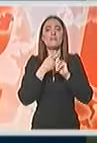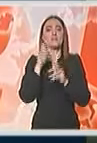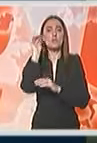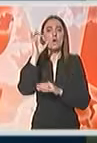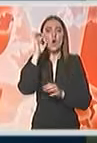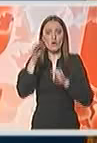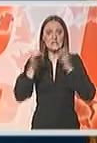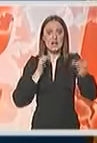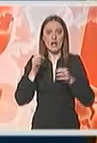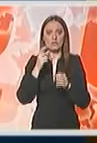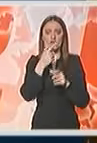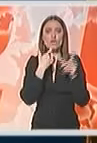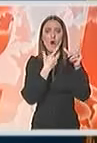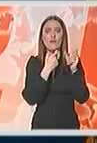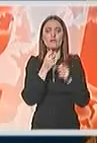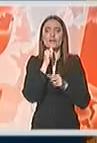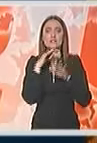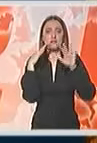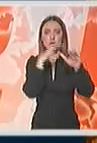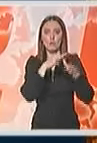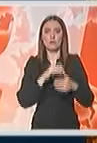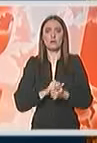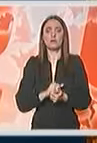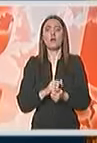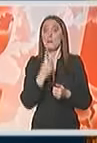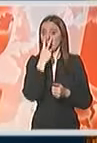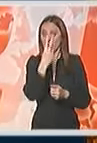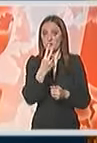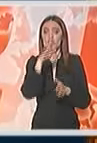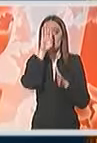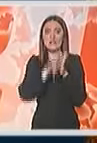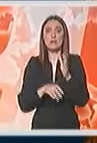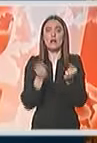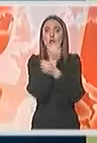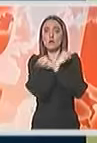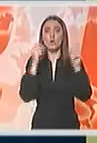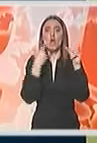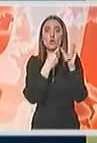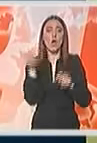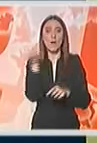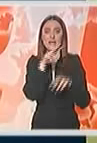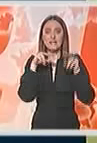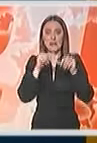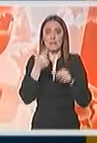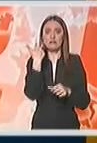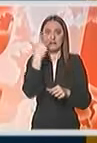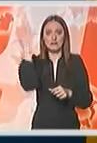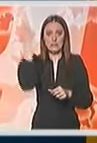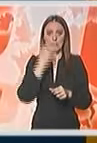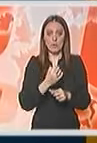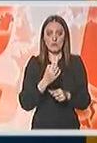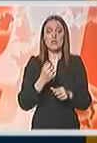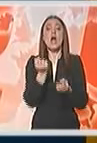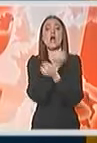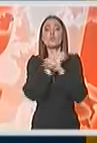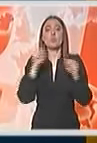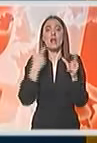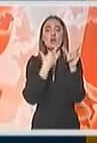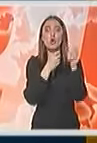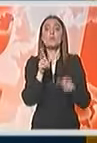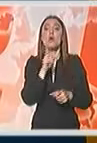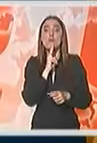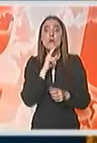o strateškom ofanzivnom naoružanju. Predviđeno je smanjenje nuklearnog oružja obe zemlje za 30%. Sa nuklearnim oružjem